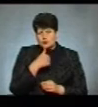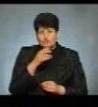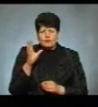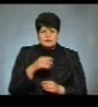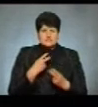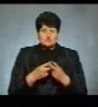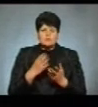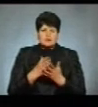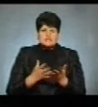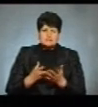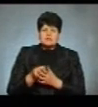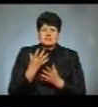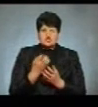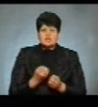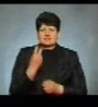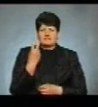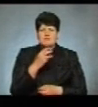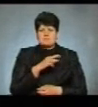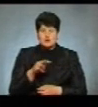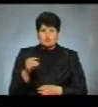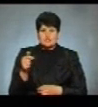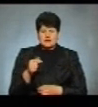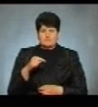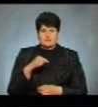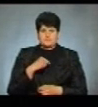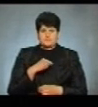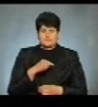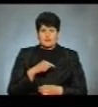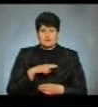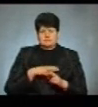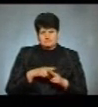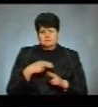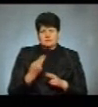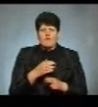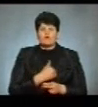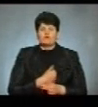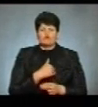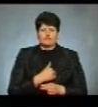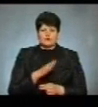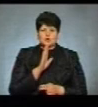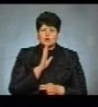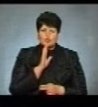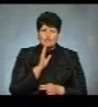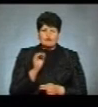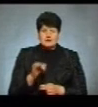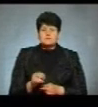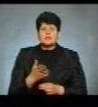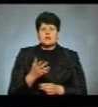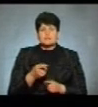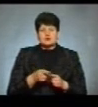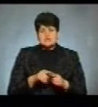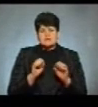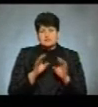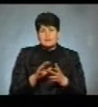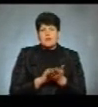суду, мали сплатити ще 2 мільйони гривень моральної компенсації вдові загиблого. Обвинувачені подали апеляцію до Зборівського суду. Справу направили